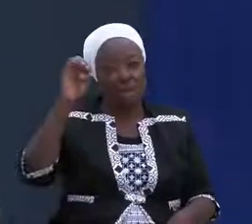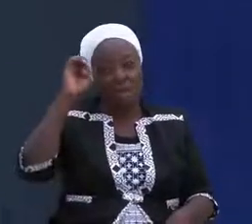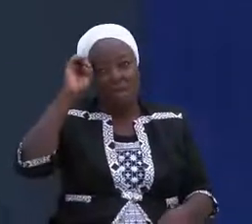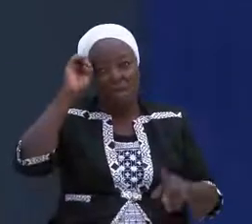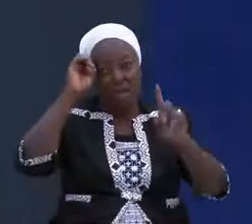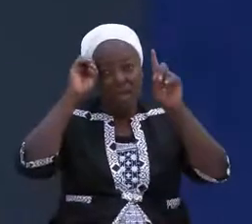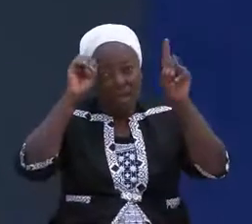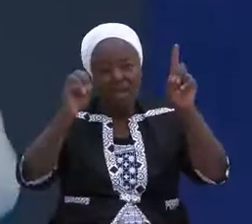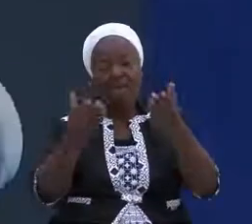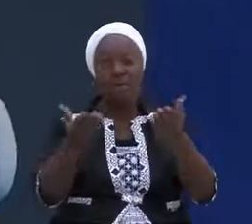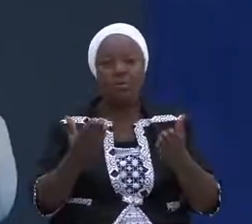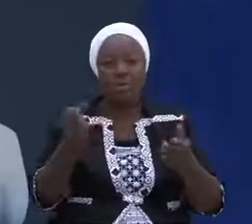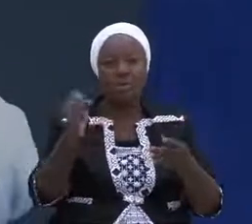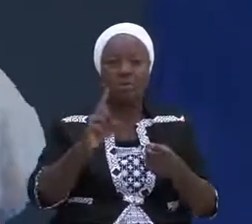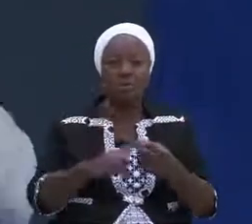Il veut te pardonner.